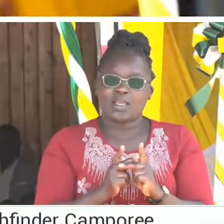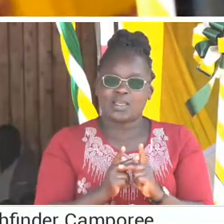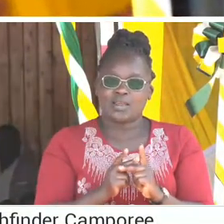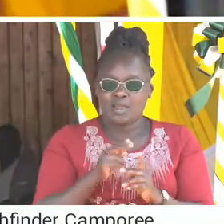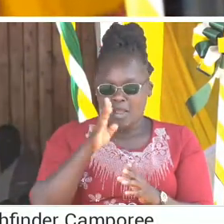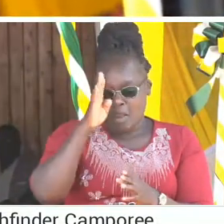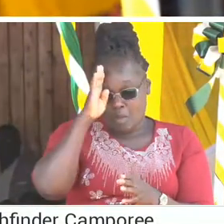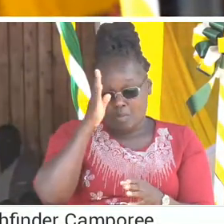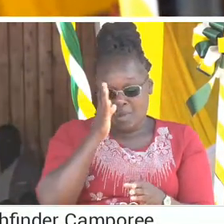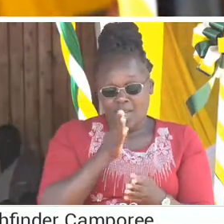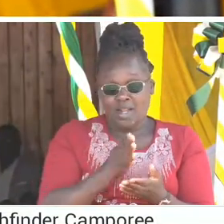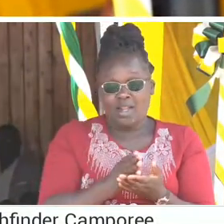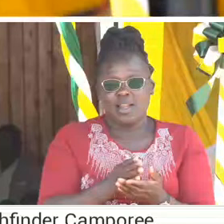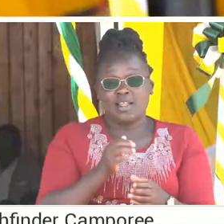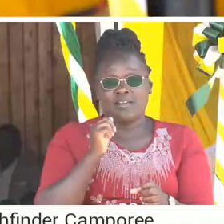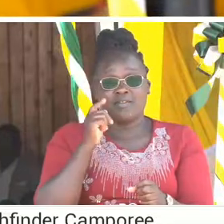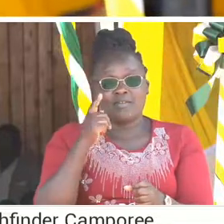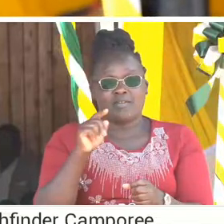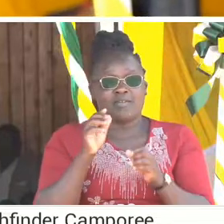believe the promise.